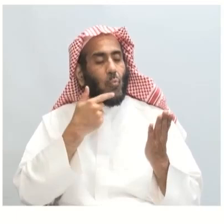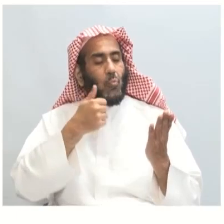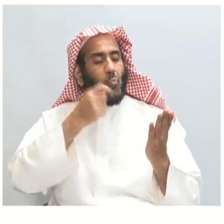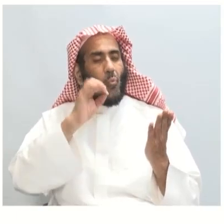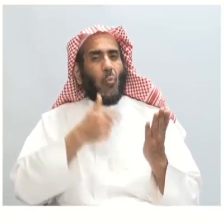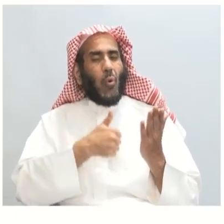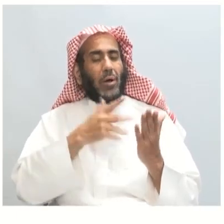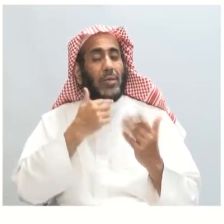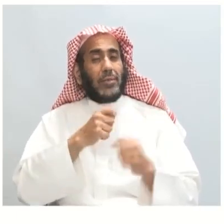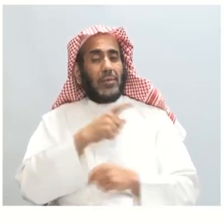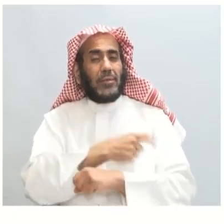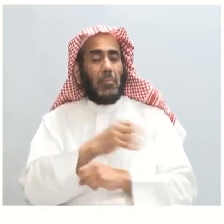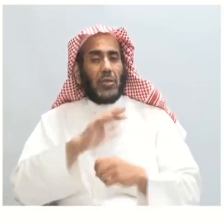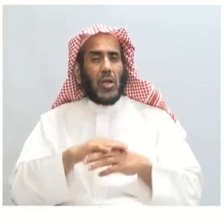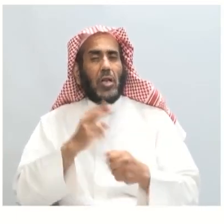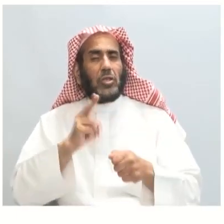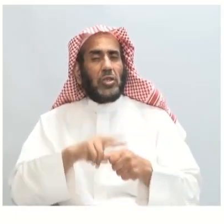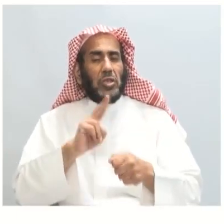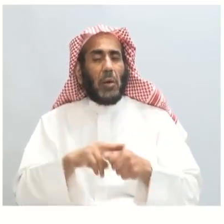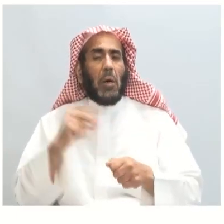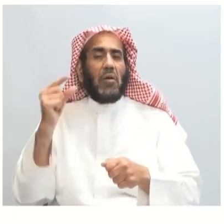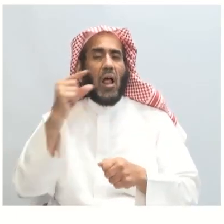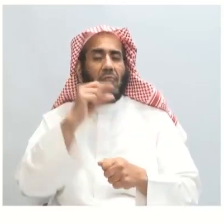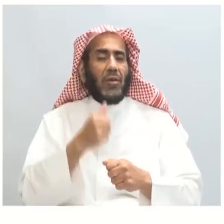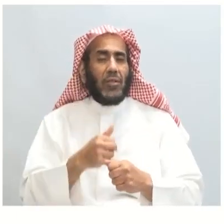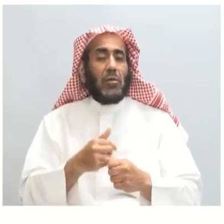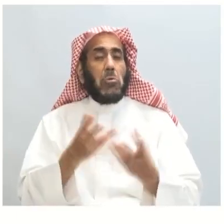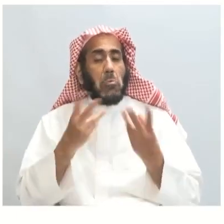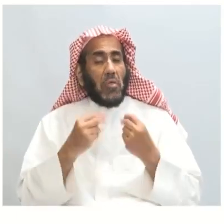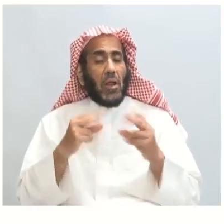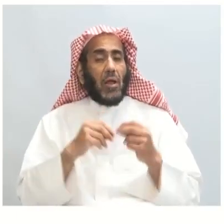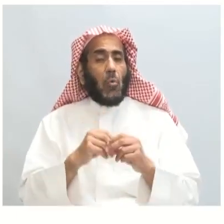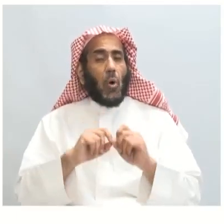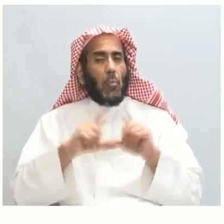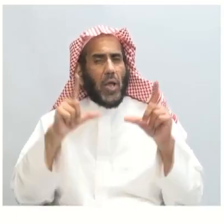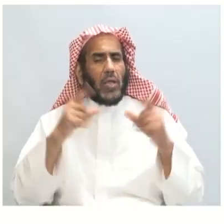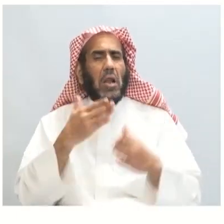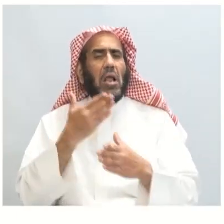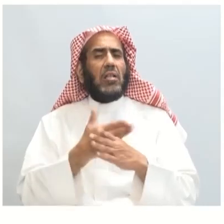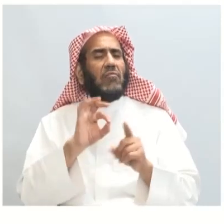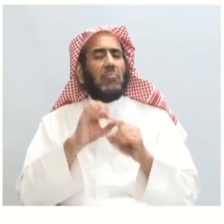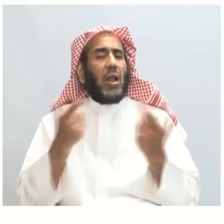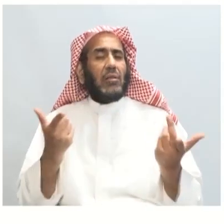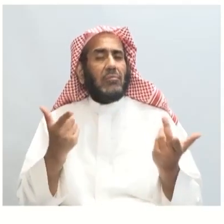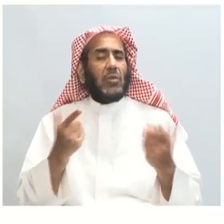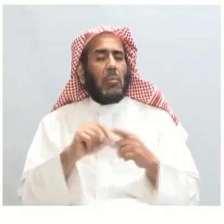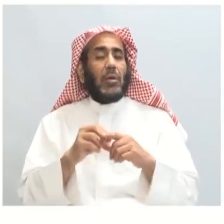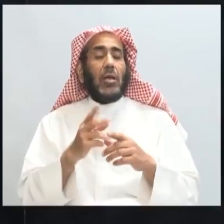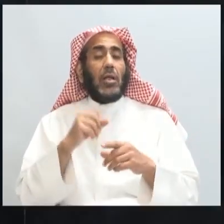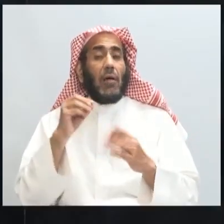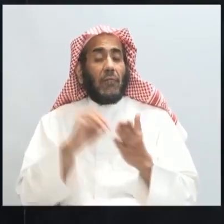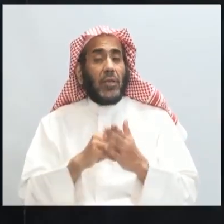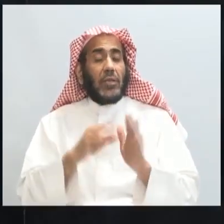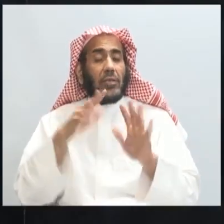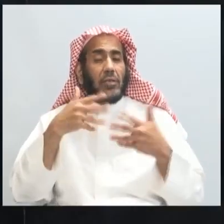اعتمد الشاعر على تكرار بعض الالفاظ امثل لها وابين الغرض من هذا التكرار نقول ان